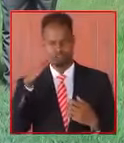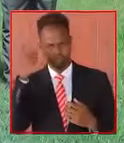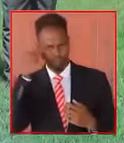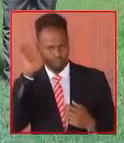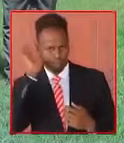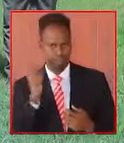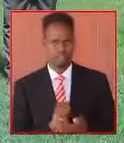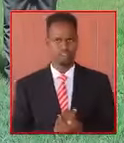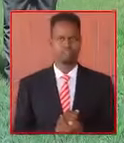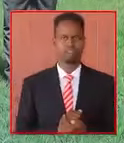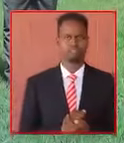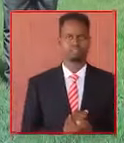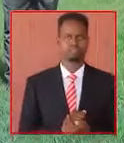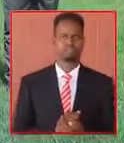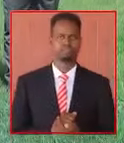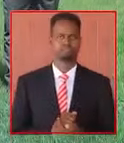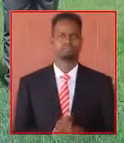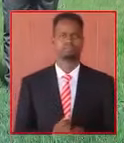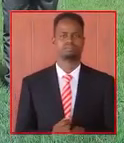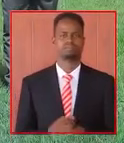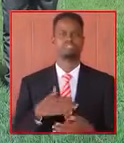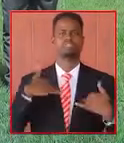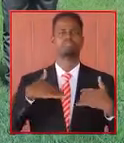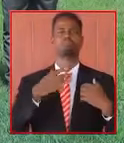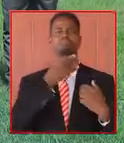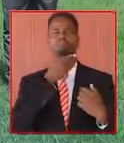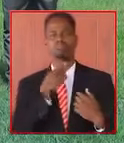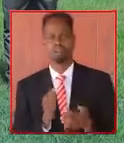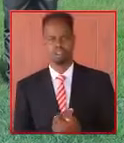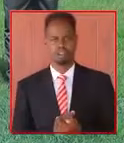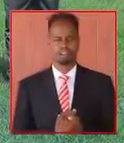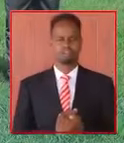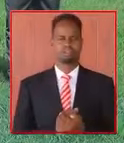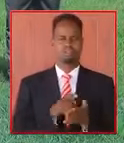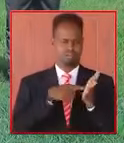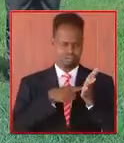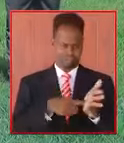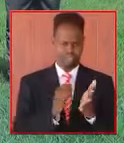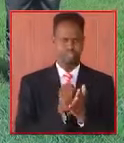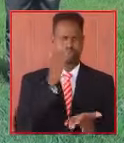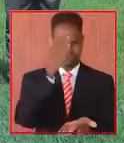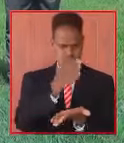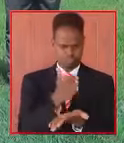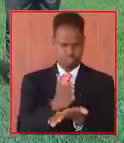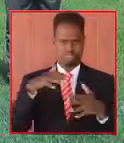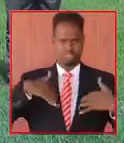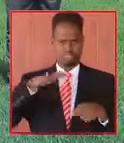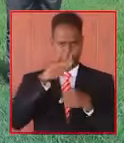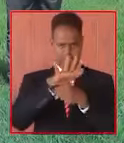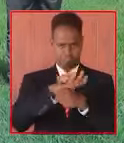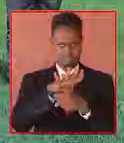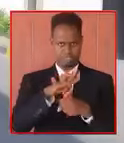dowladdu waxa ku dhisantahay waa dayarta أنت أوشى بس قرب تاجر ما ضيرت شركة هنا ضير تاسك كل سيء